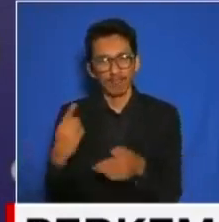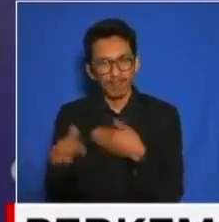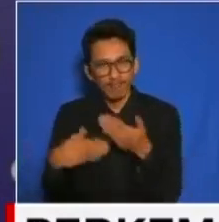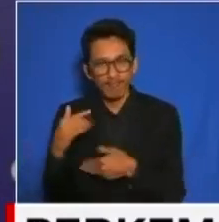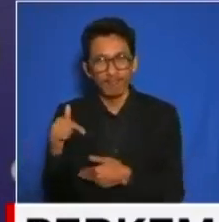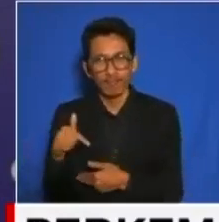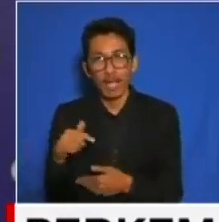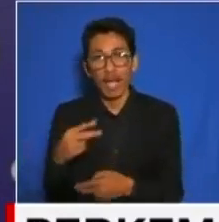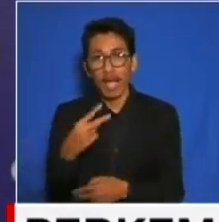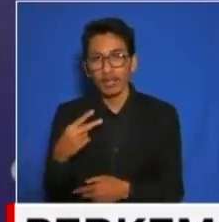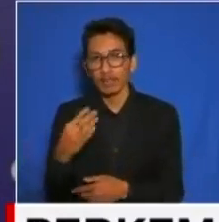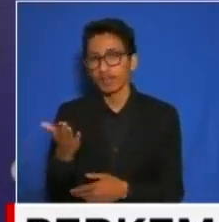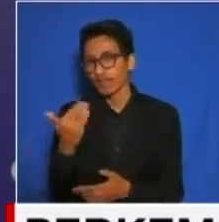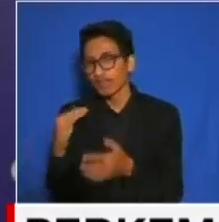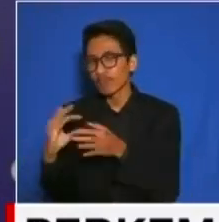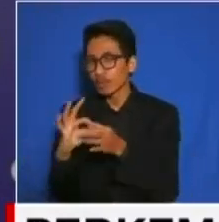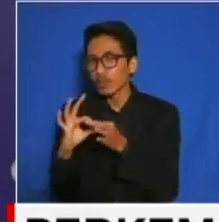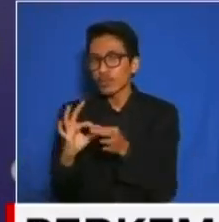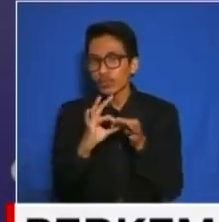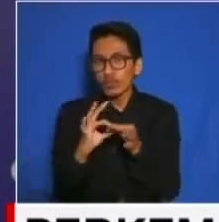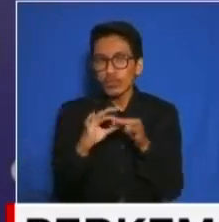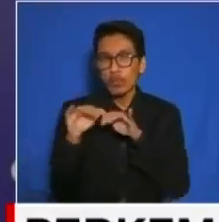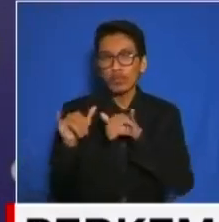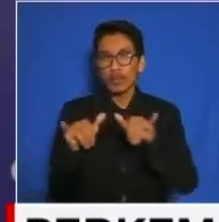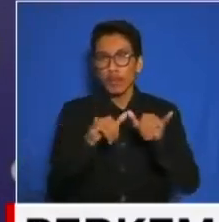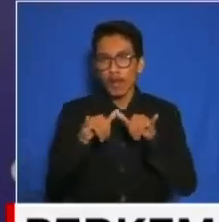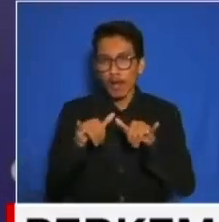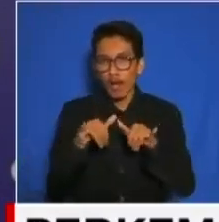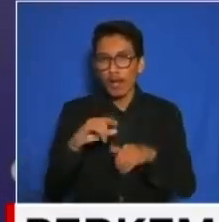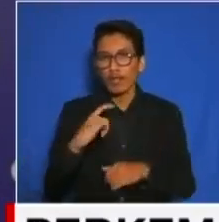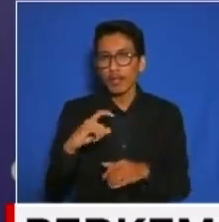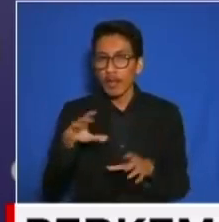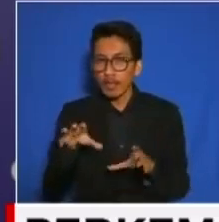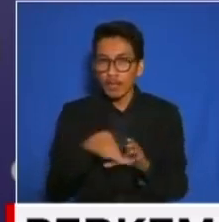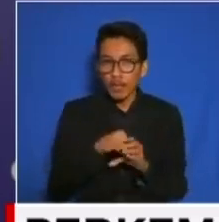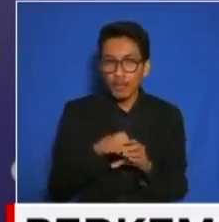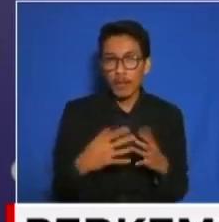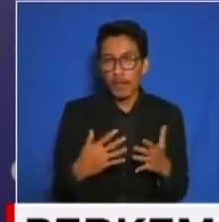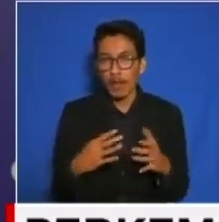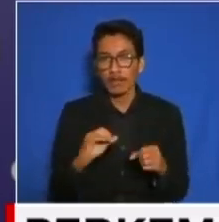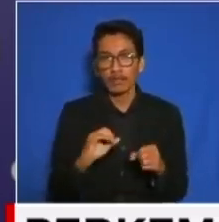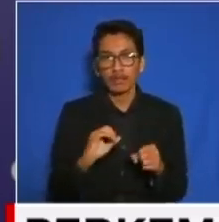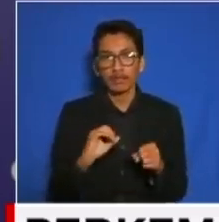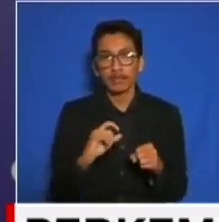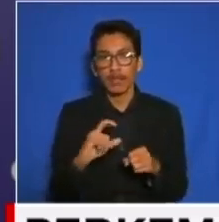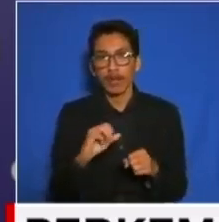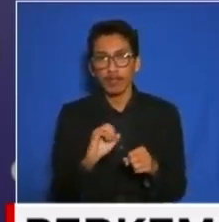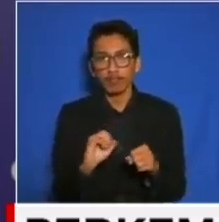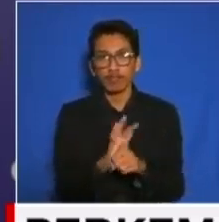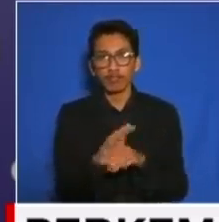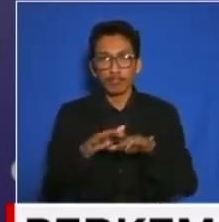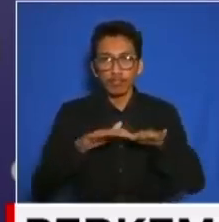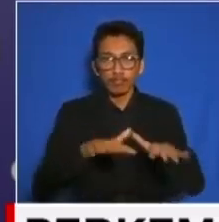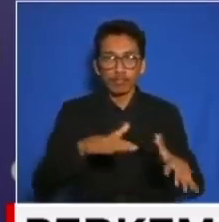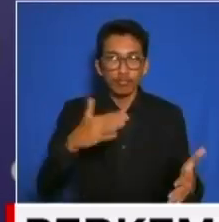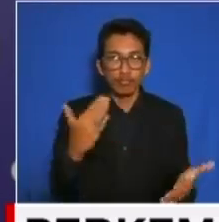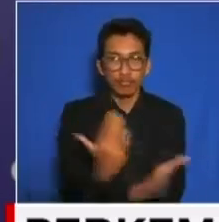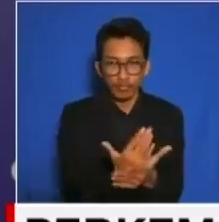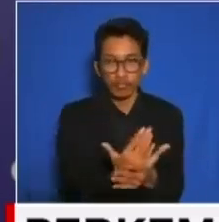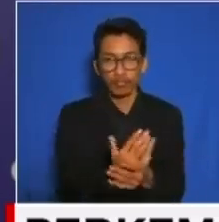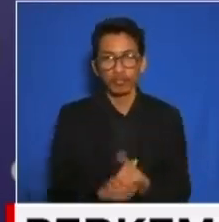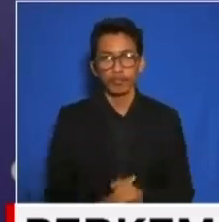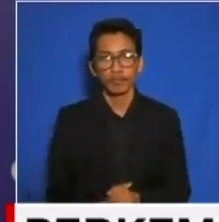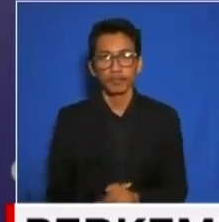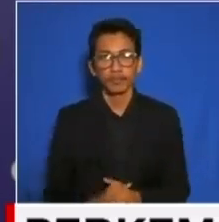aktif dalam penanganan COVID-19 dengan cara memutuskan penularan COVID-19 itu. Tidak